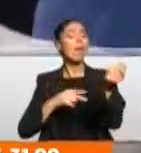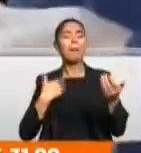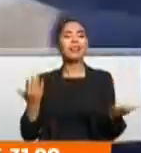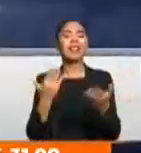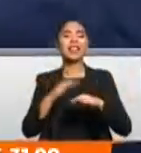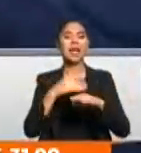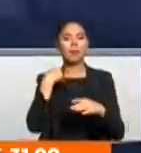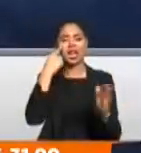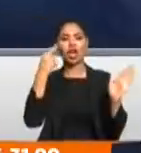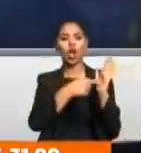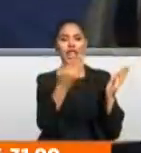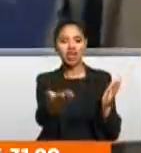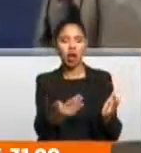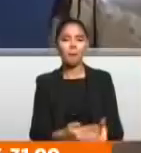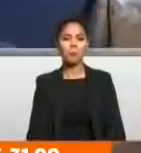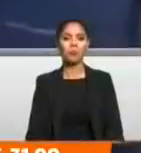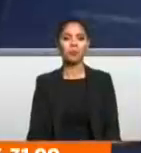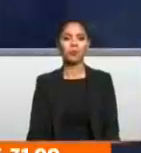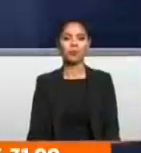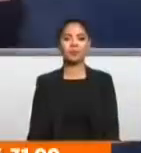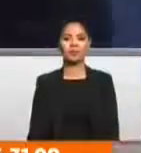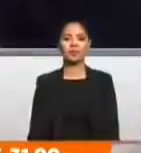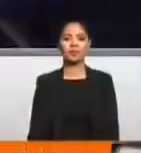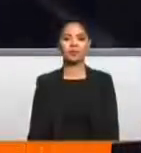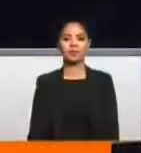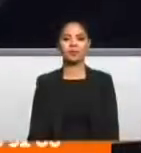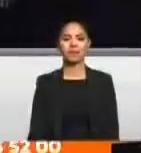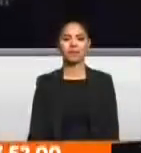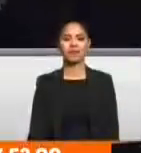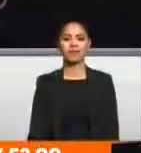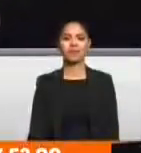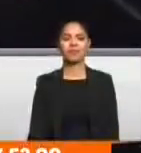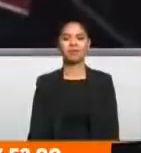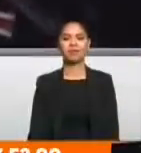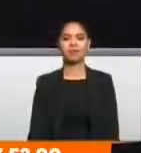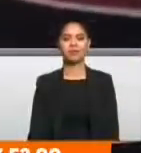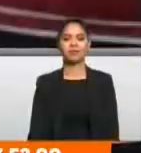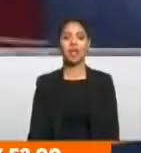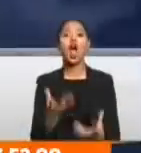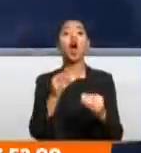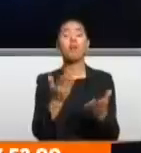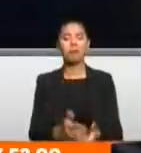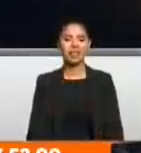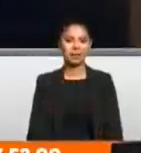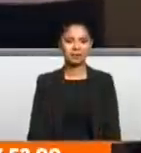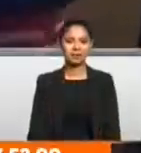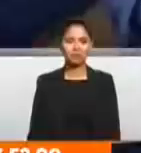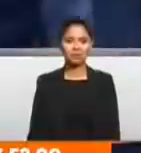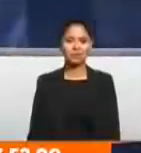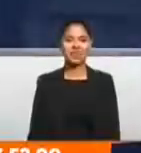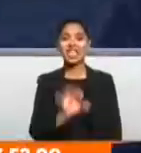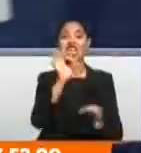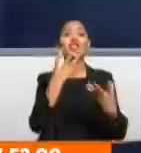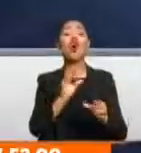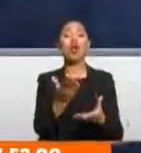şimdi. Şimdi yapıyormuşsunuz. Evet tabii. Döküldü. Olmadı mı? Olmadı. Sanki hiç olmadı